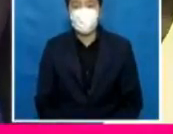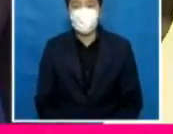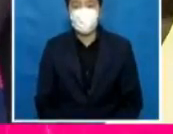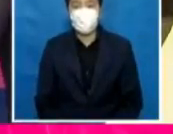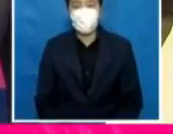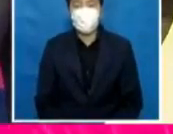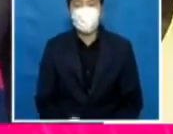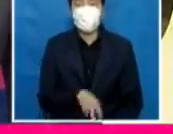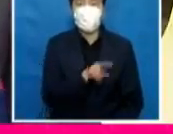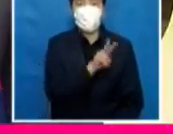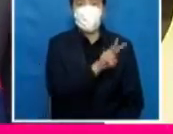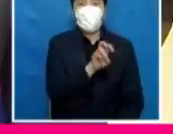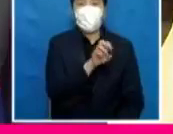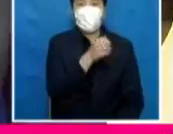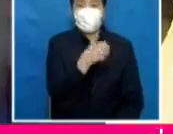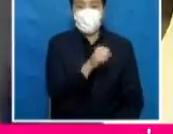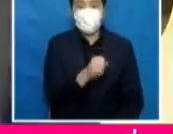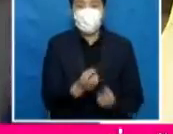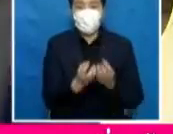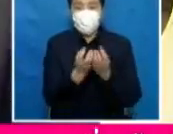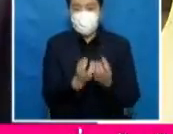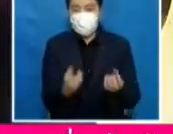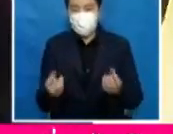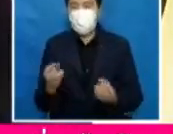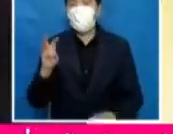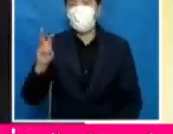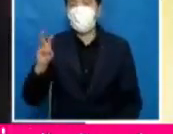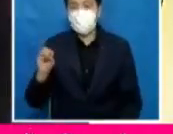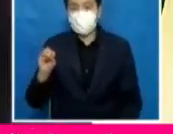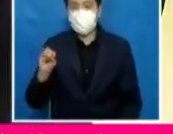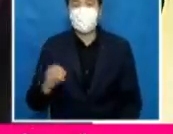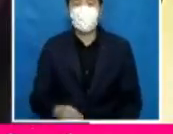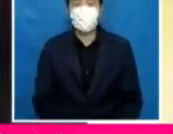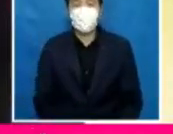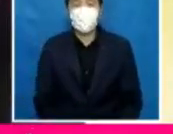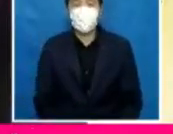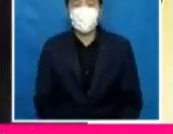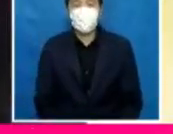งวดที่210จำนวน60ลูก